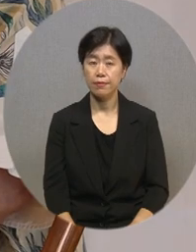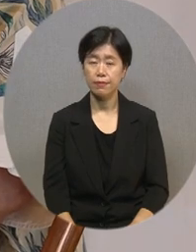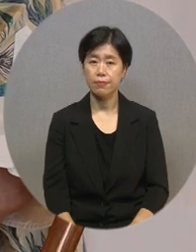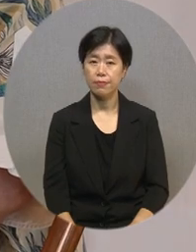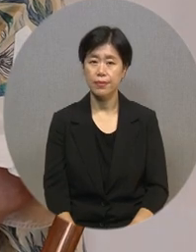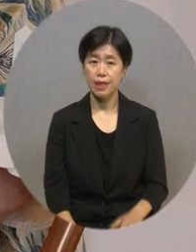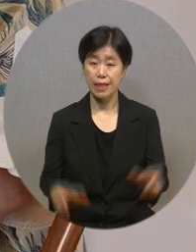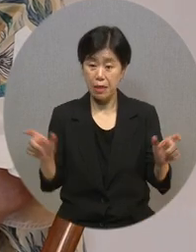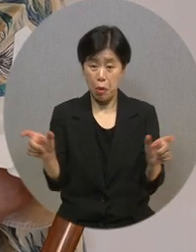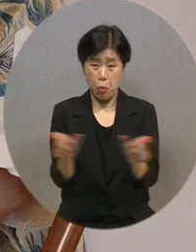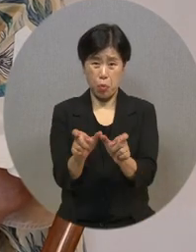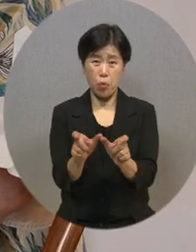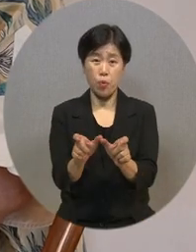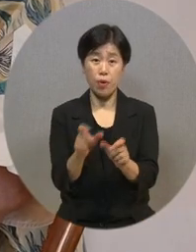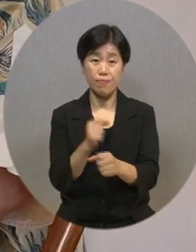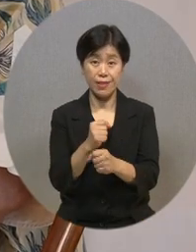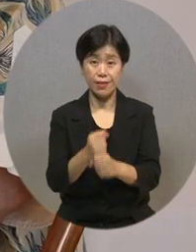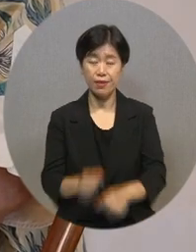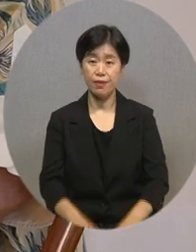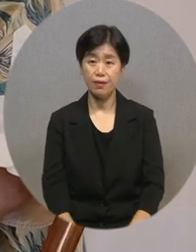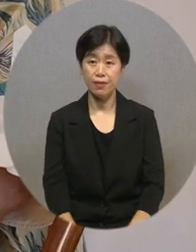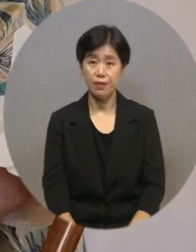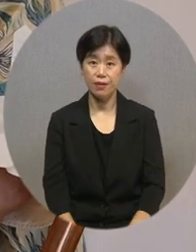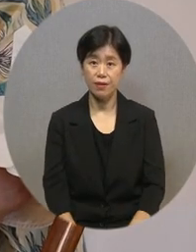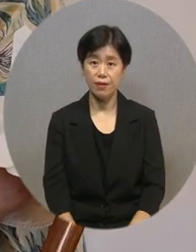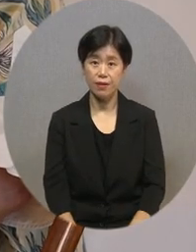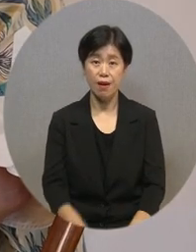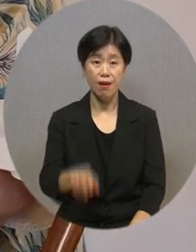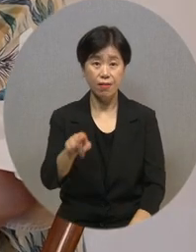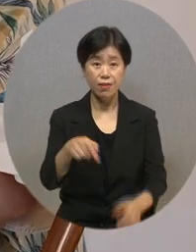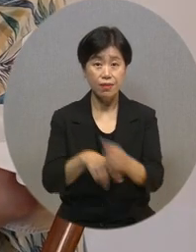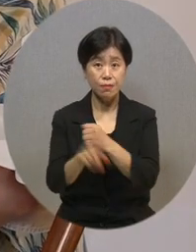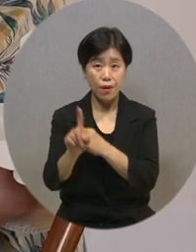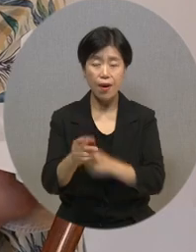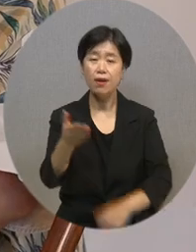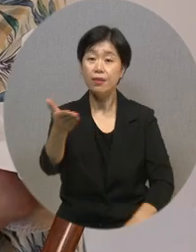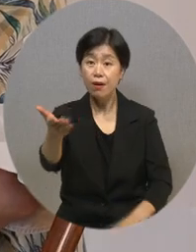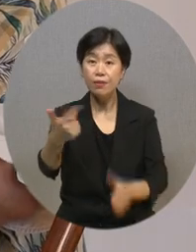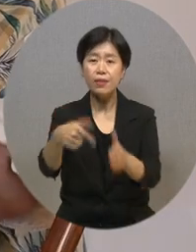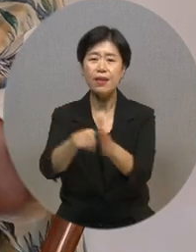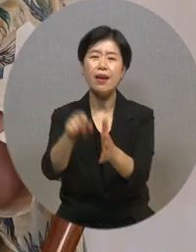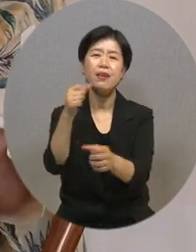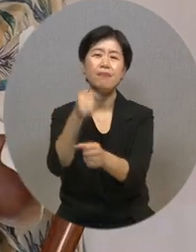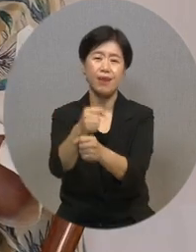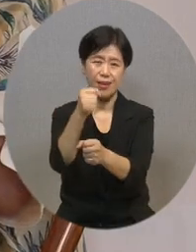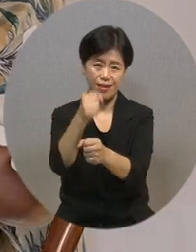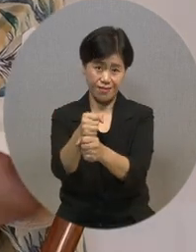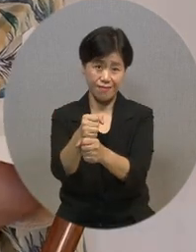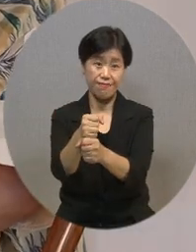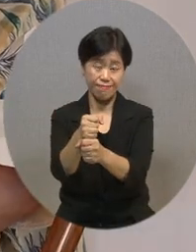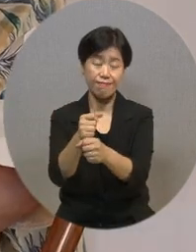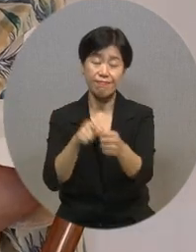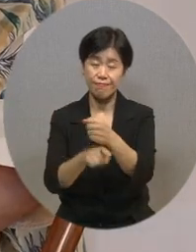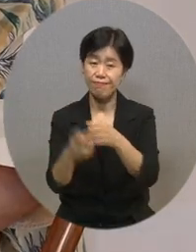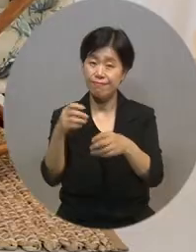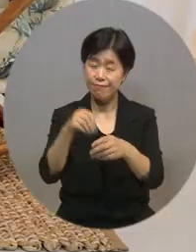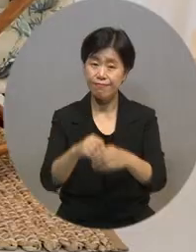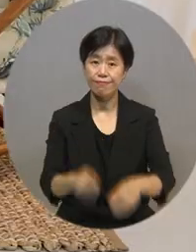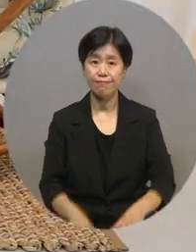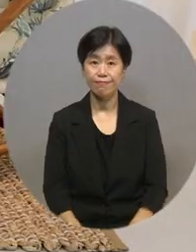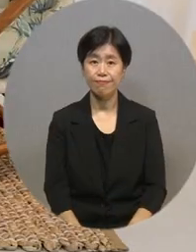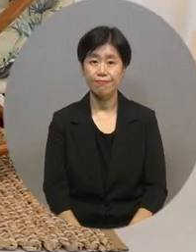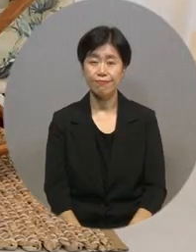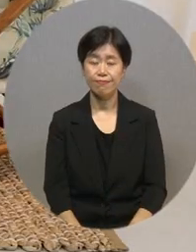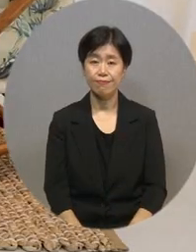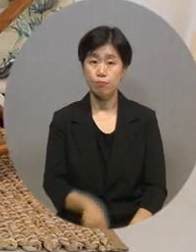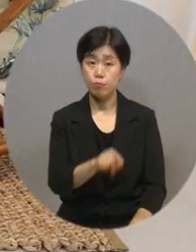줄임말로 메이드라고 했거든요. 근데 메이드 이포유 뜻은 너를 위해 만들었다는 그런 뜻을 가지고 있어요.